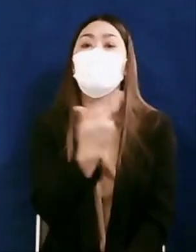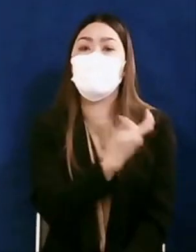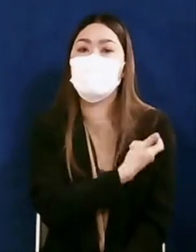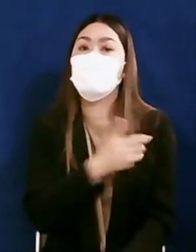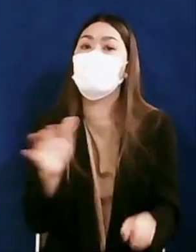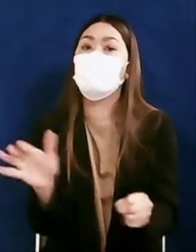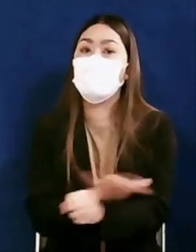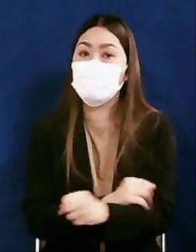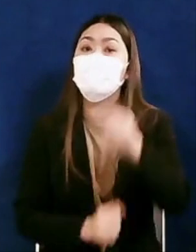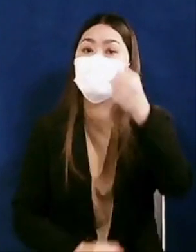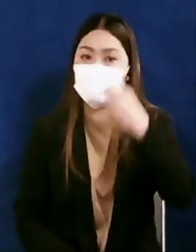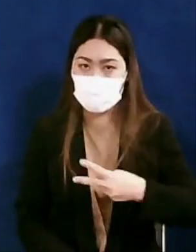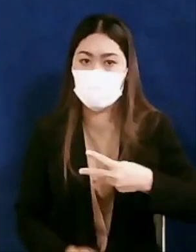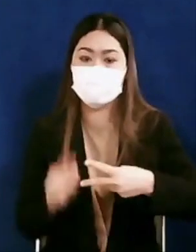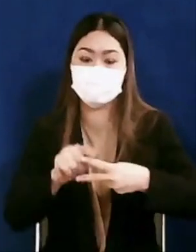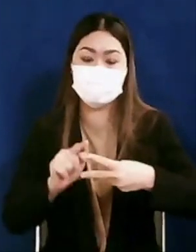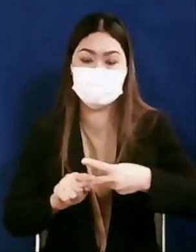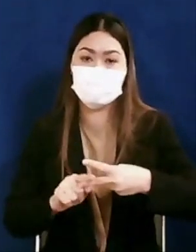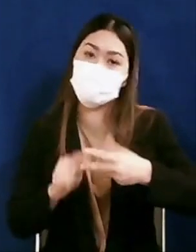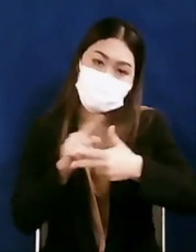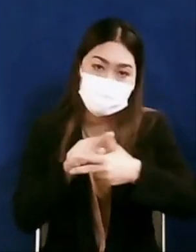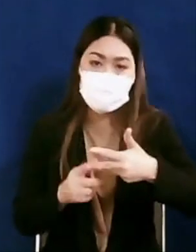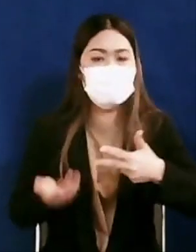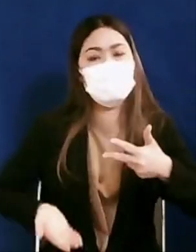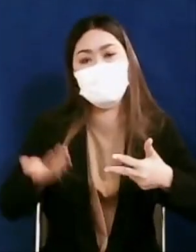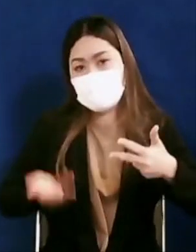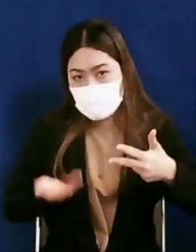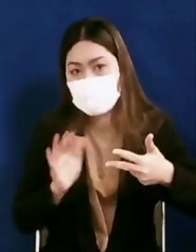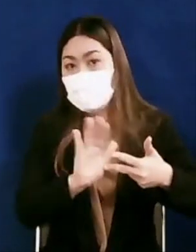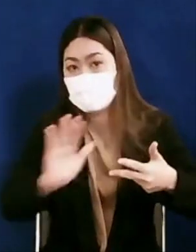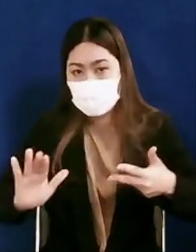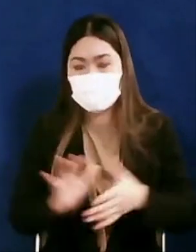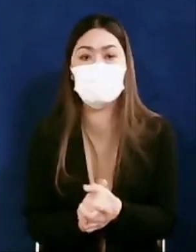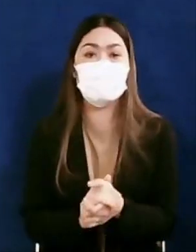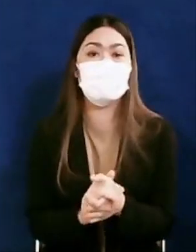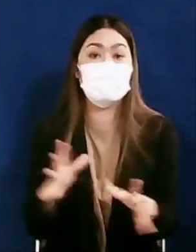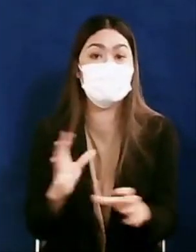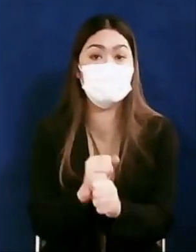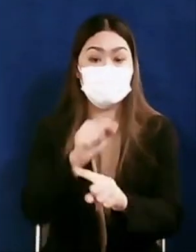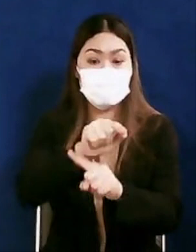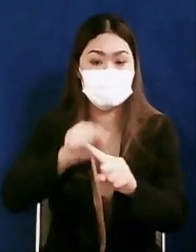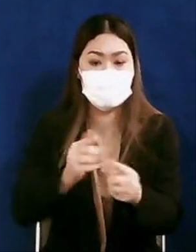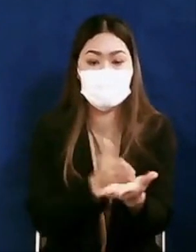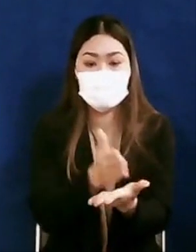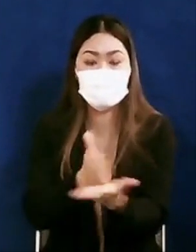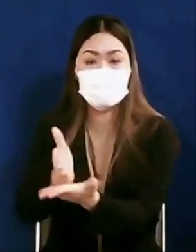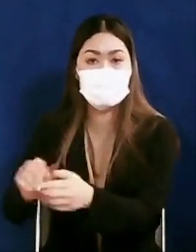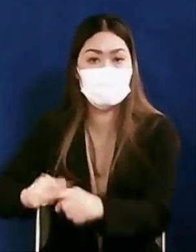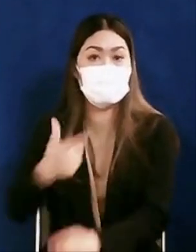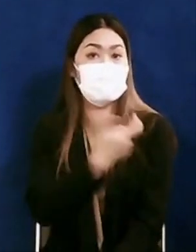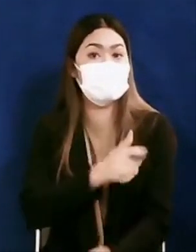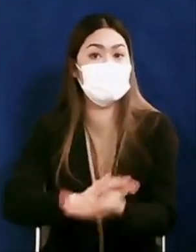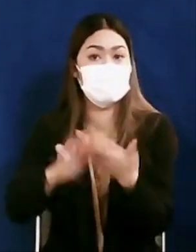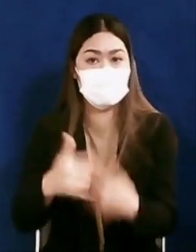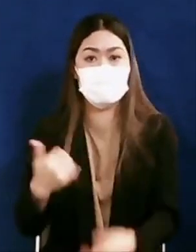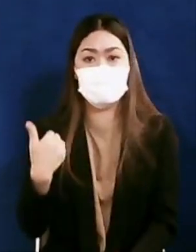บโดสนะครับครบ2เข็มหรือ3เข็มก็สุดแท้แต่อันนี้คือเปอร์เซ็นต์ของเขตต่างๆที่ฉีดวัคซีนนะ